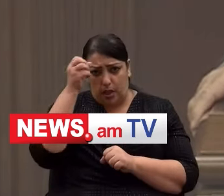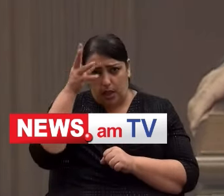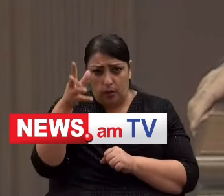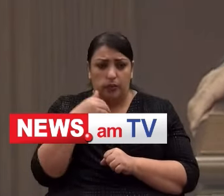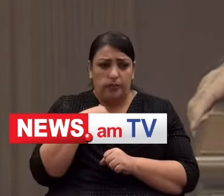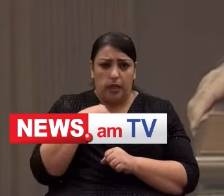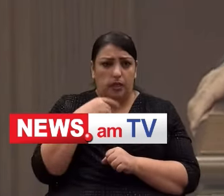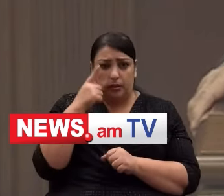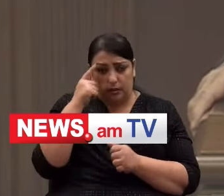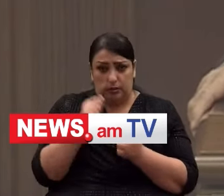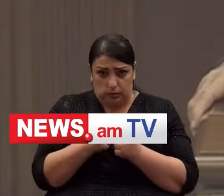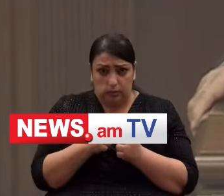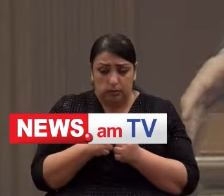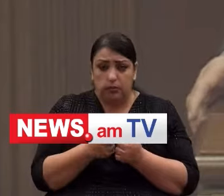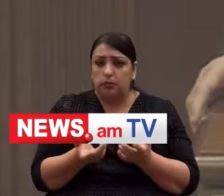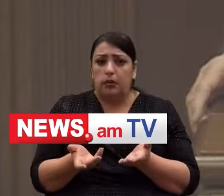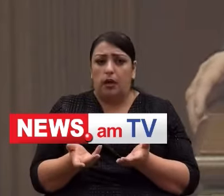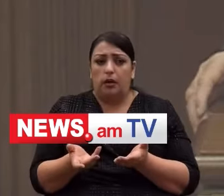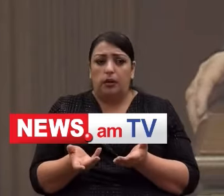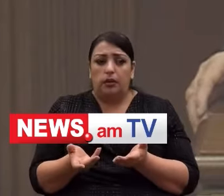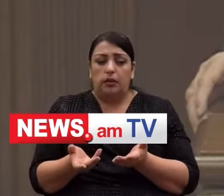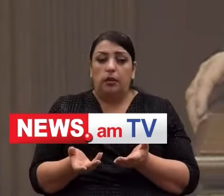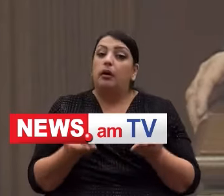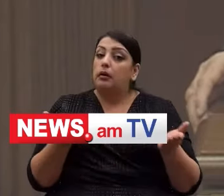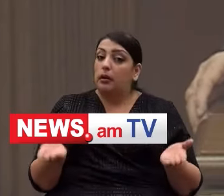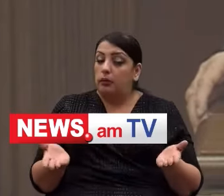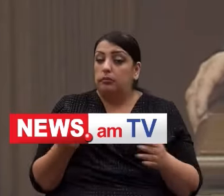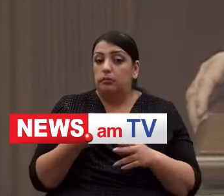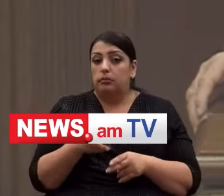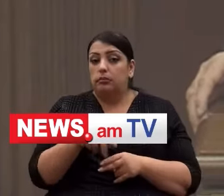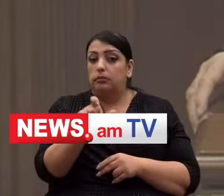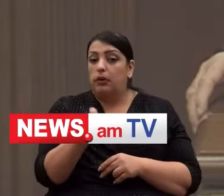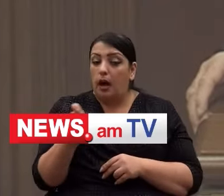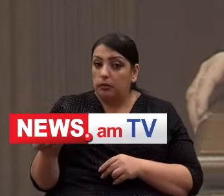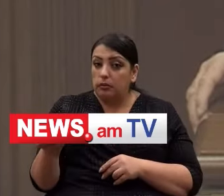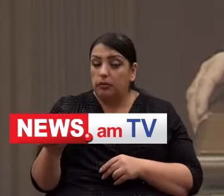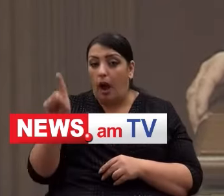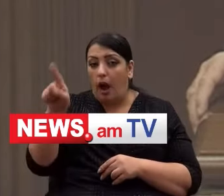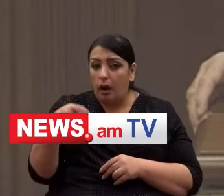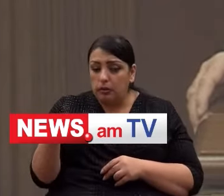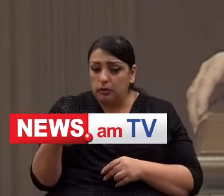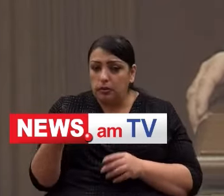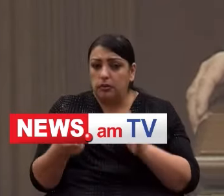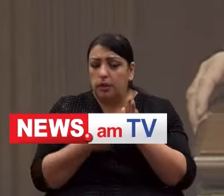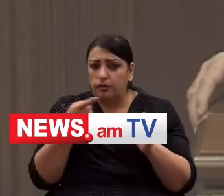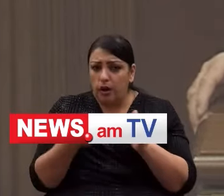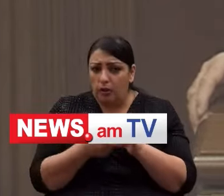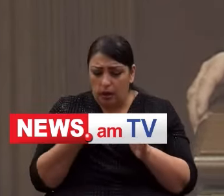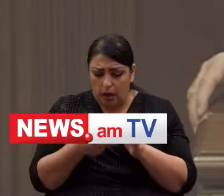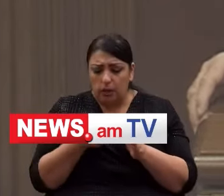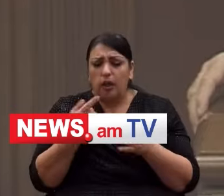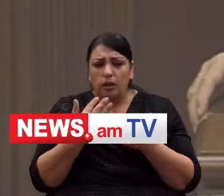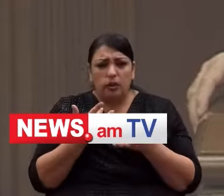այդքան կներեք ոչ խելոք, կամ այն մարդիկ հարկային, քնչական, չգիտեմ այլ